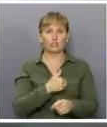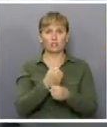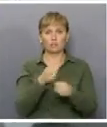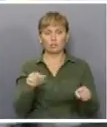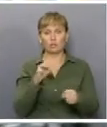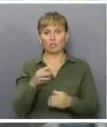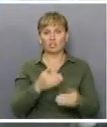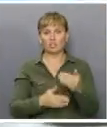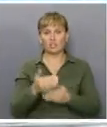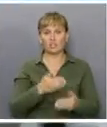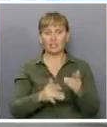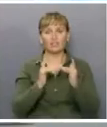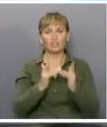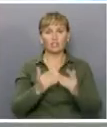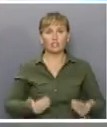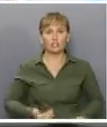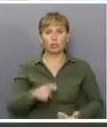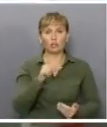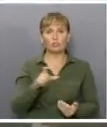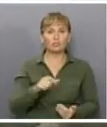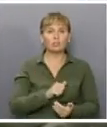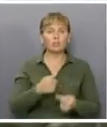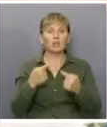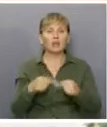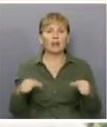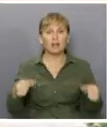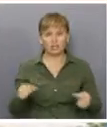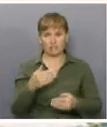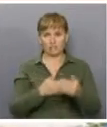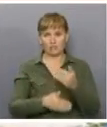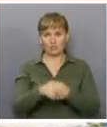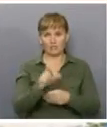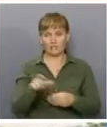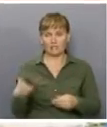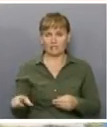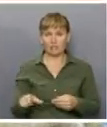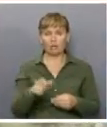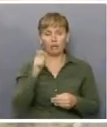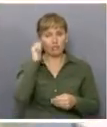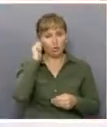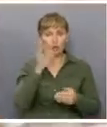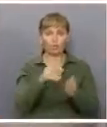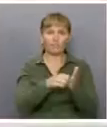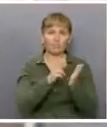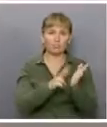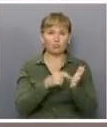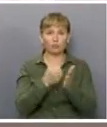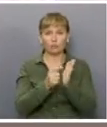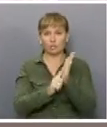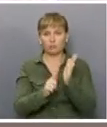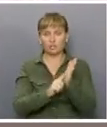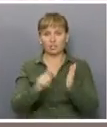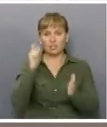от инвалидов. В интернате проживают люди с самыми разными видами недееспособности, возрастом от 18 до 70